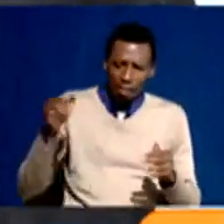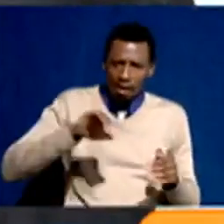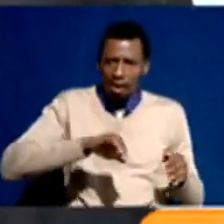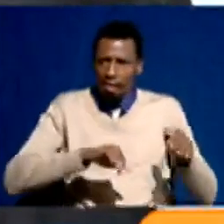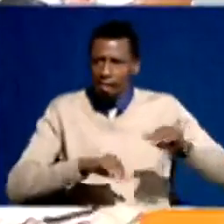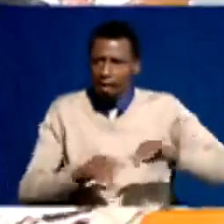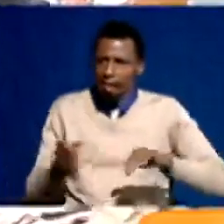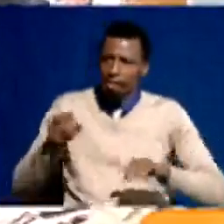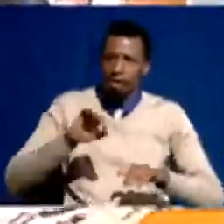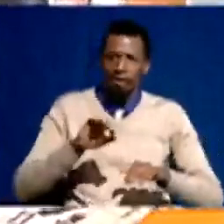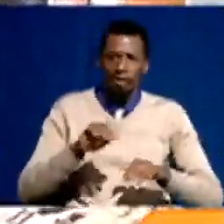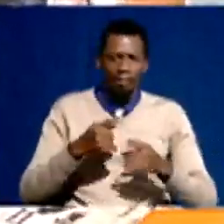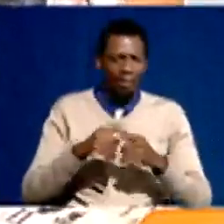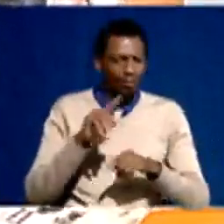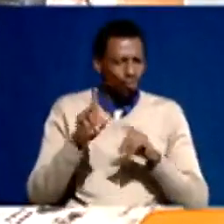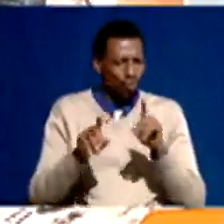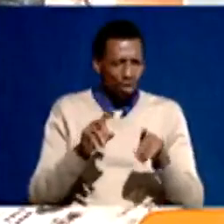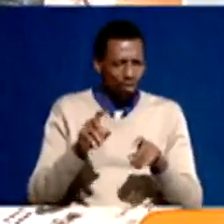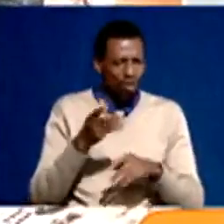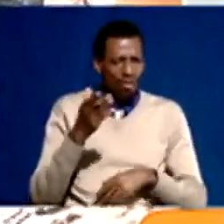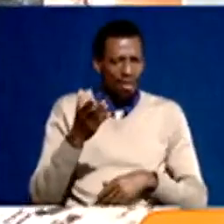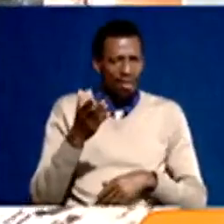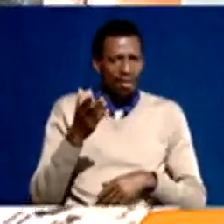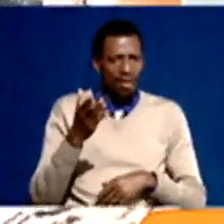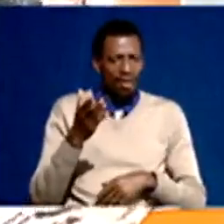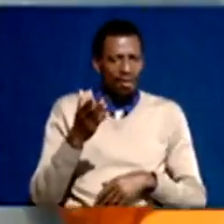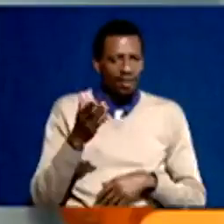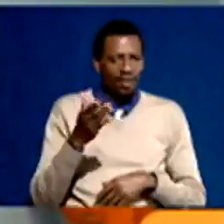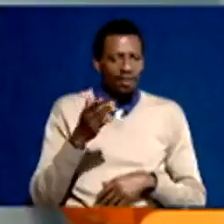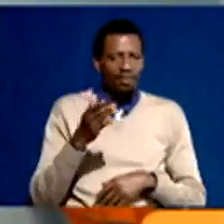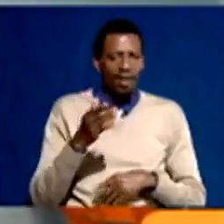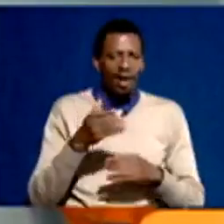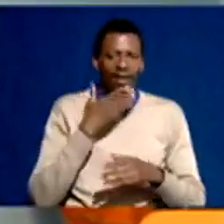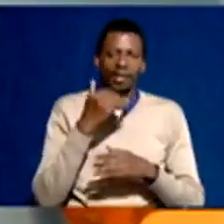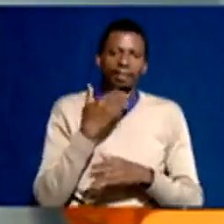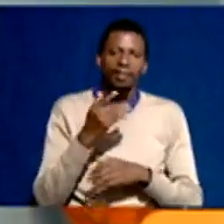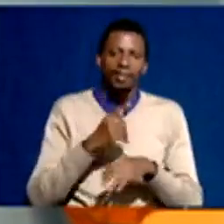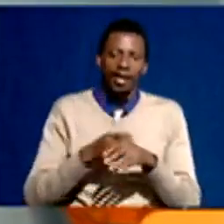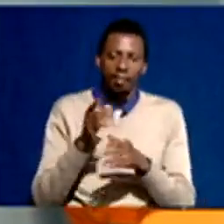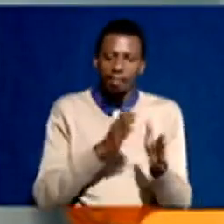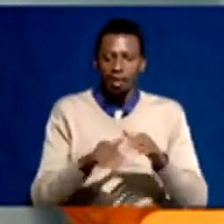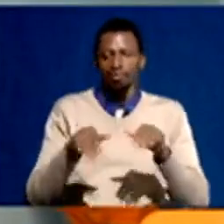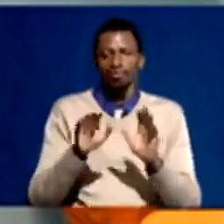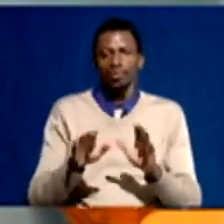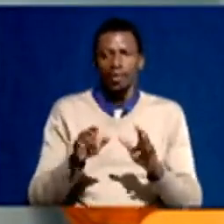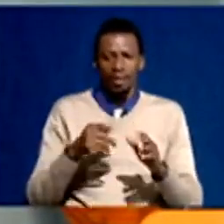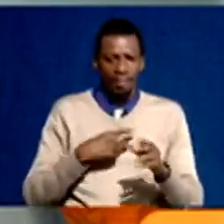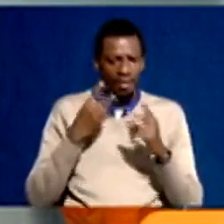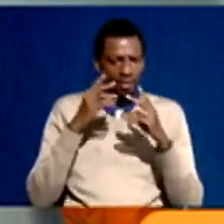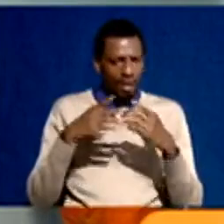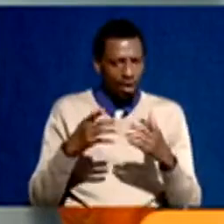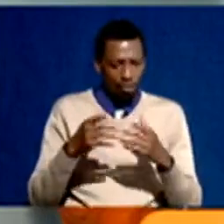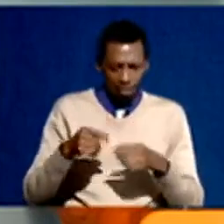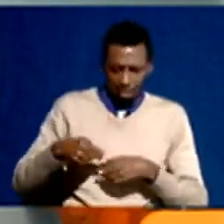bila majibu wanapoendelea na shughuli za kumpumzisha marehemu. Sioni vile mtu anaweza kuvunjika mbavu